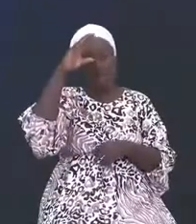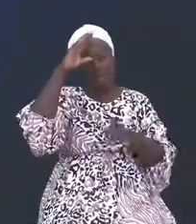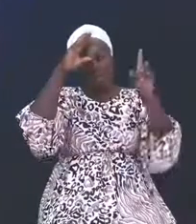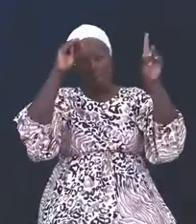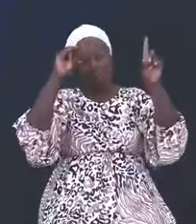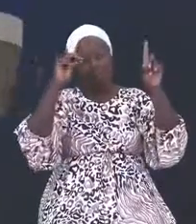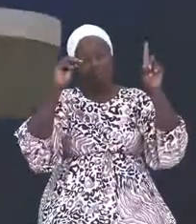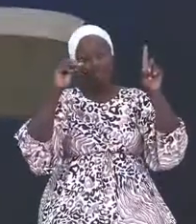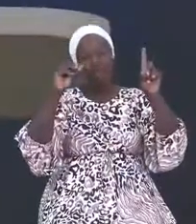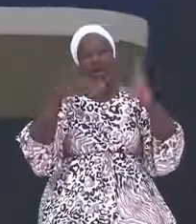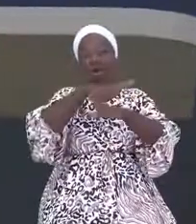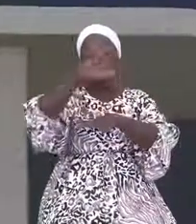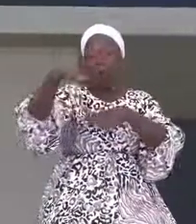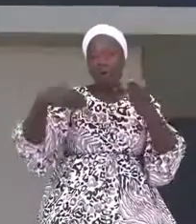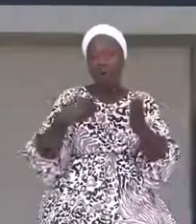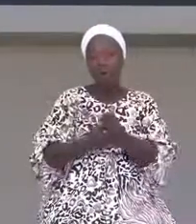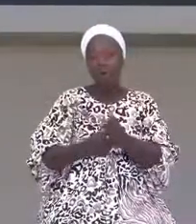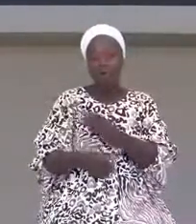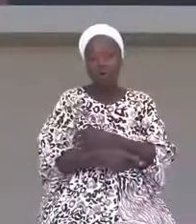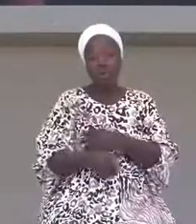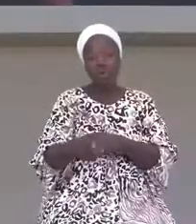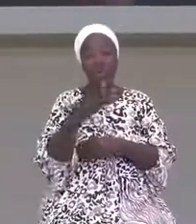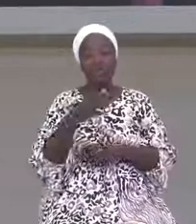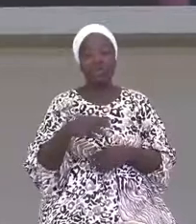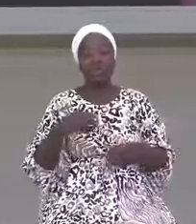j'ai observé toutes ces choses.